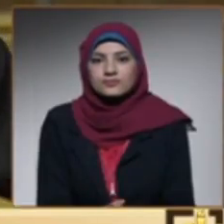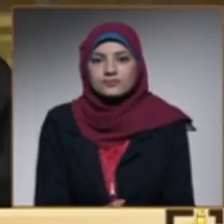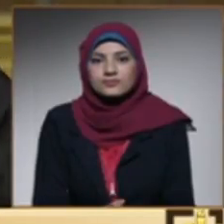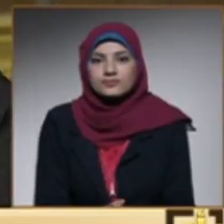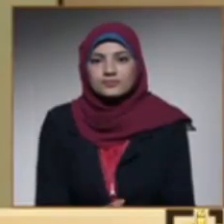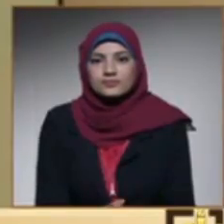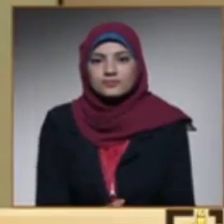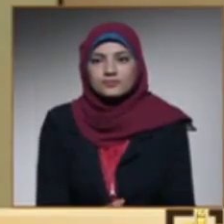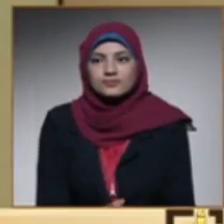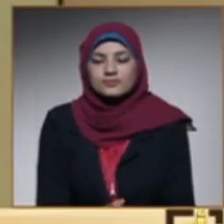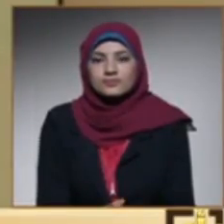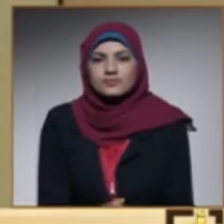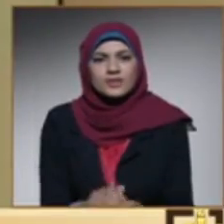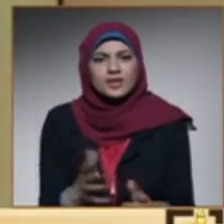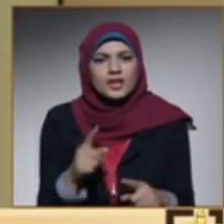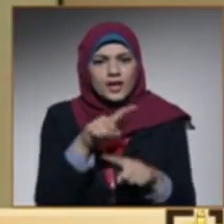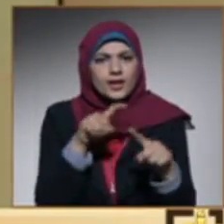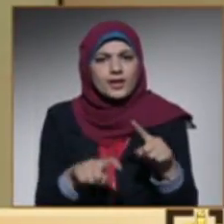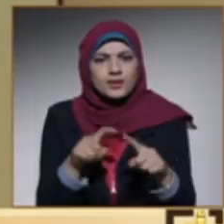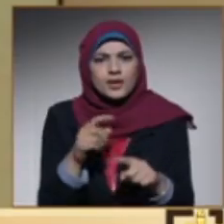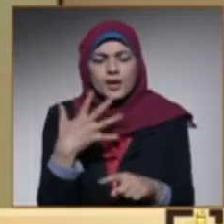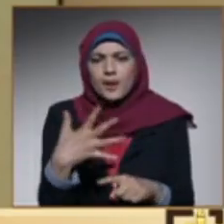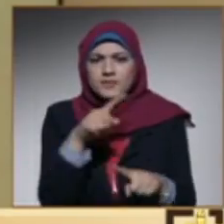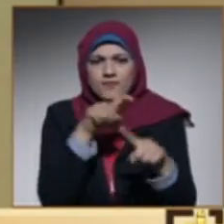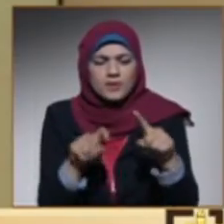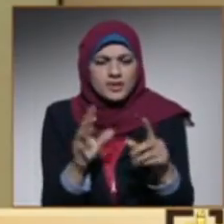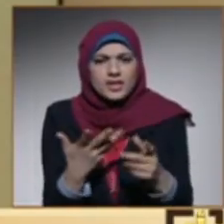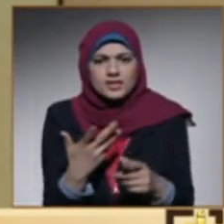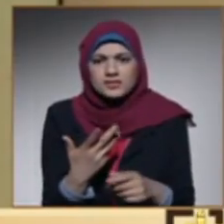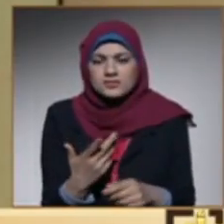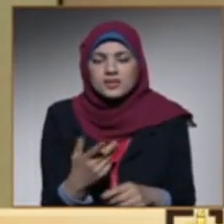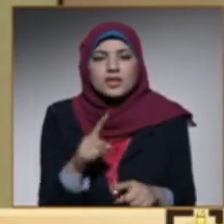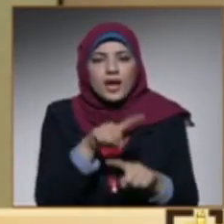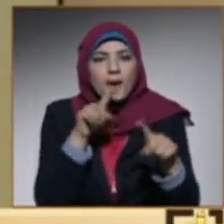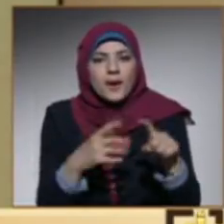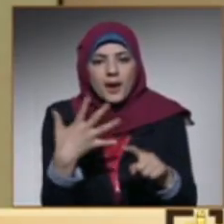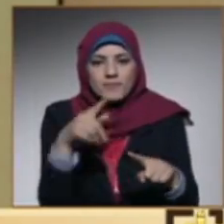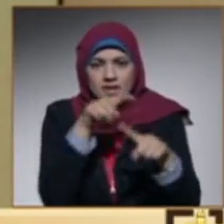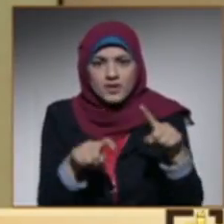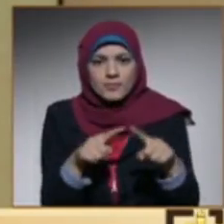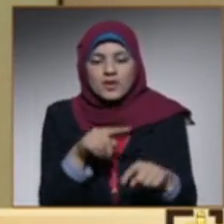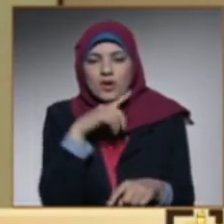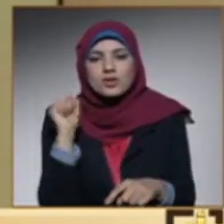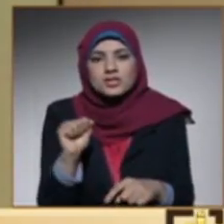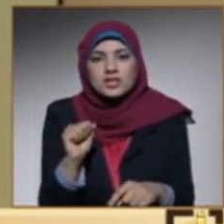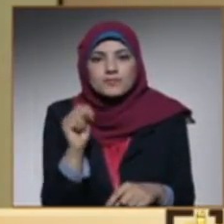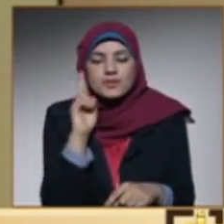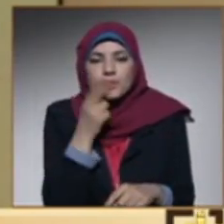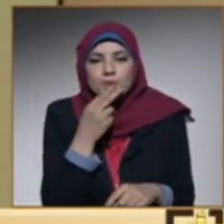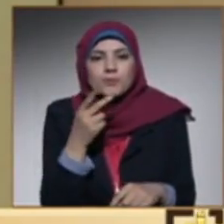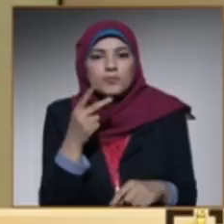معلش، انا مش عايز 5% دي بتاعت ذوي الاحتياجات الخاصه. يعني ال 5% مش موجوده عندهم؟ هم مش عايزينها اصلا. اصلا اصلا